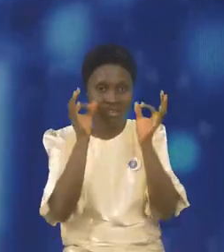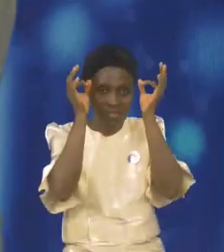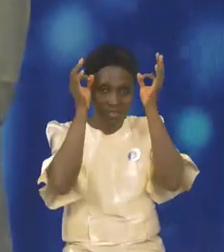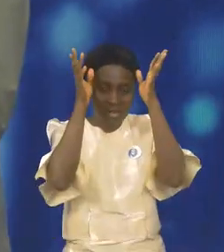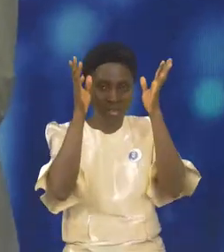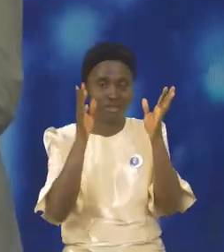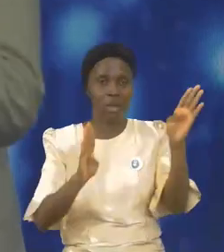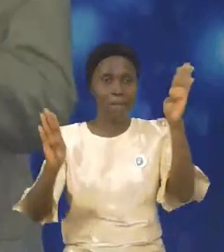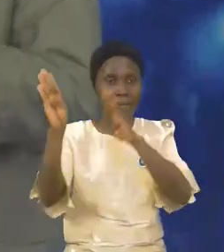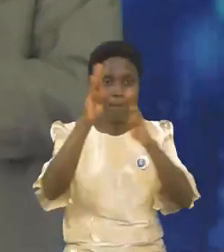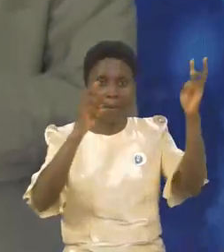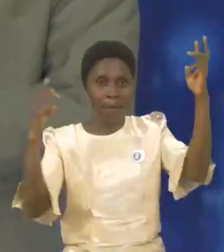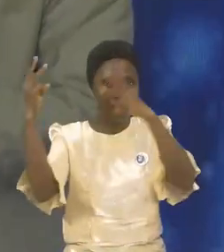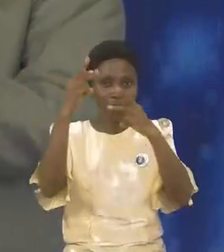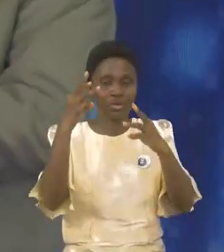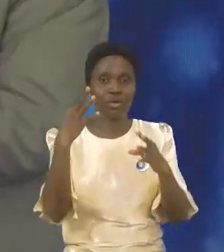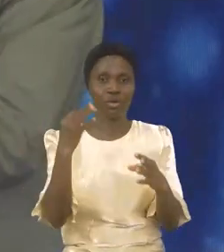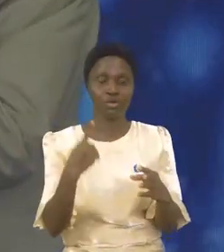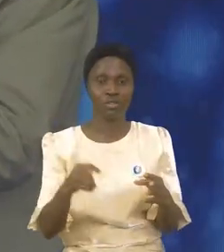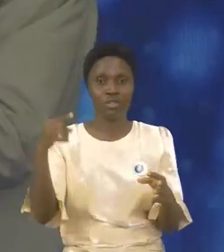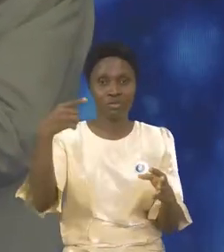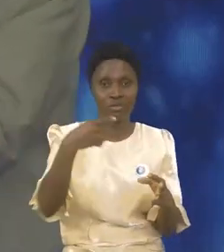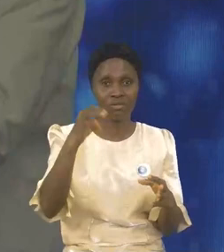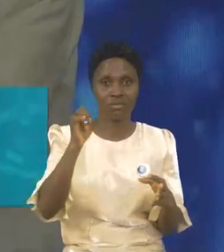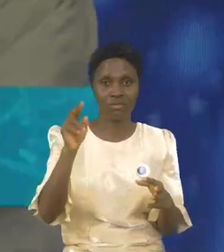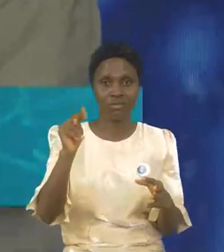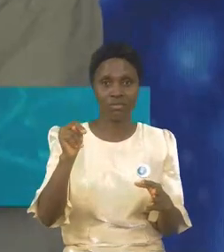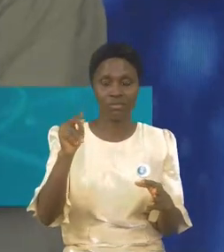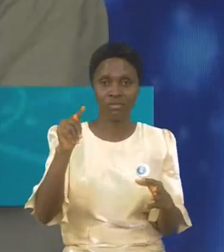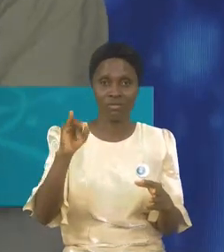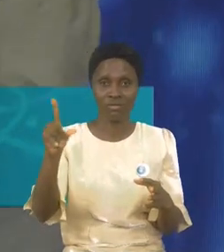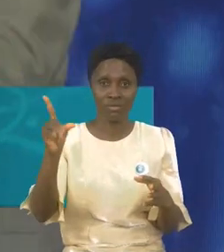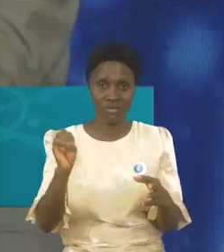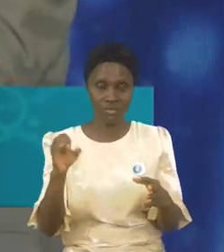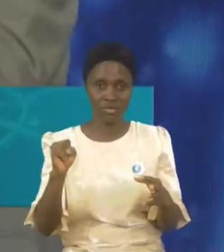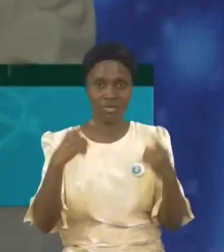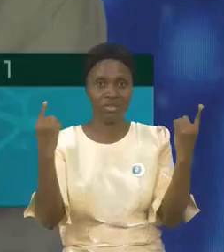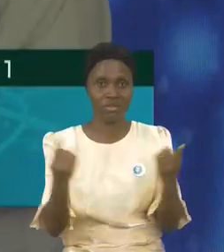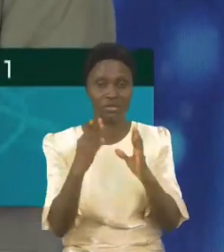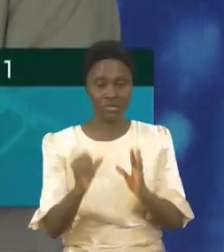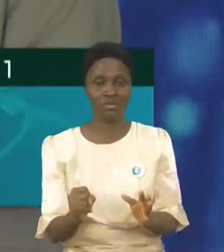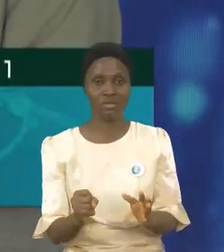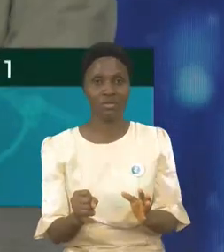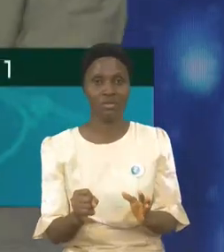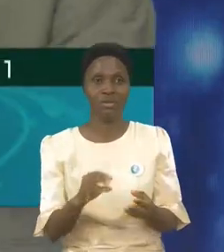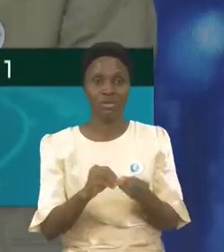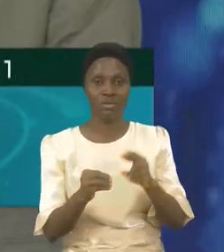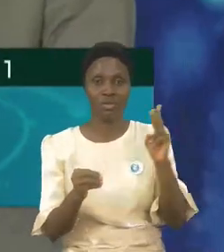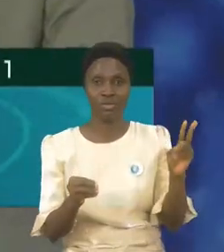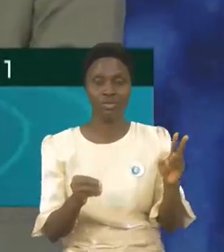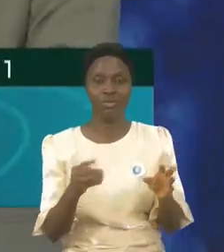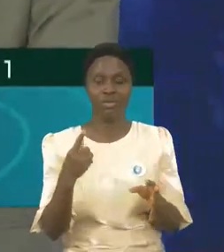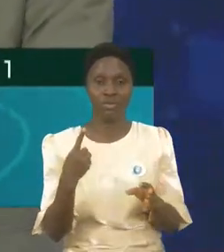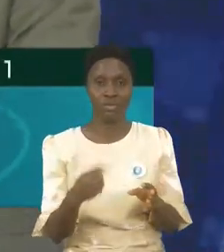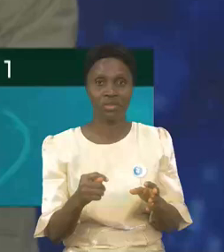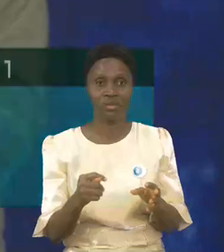les feront mal et il y aura de terribles luttes sur la terre. 2, il y a